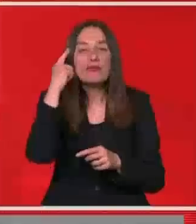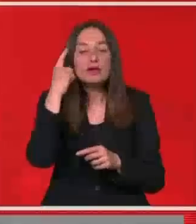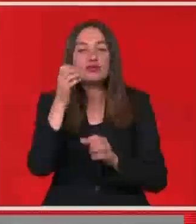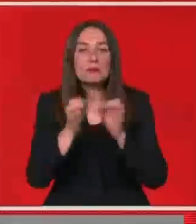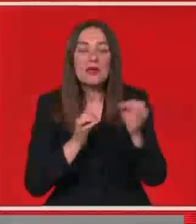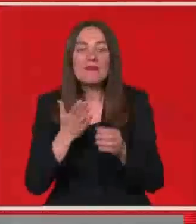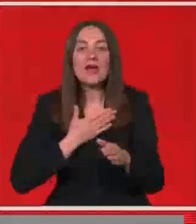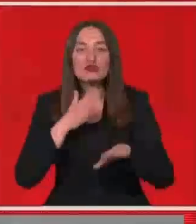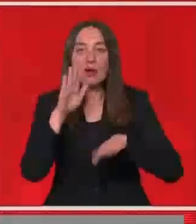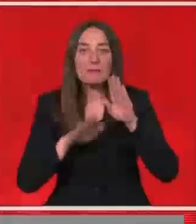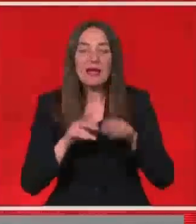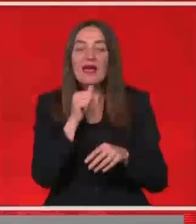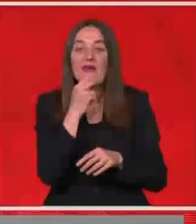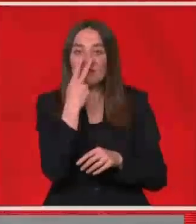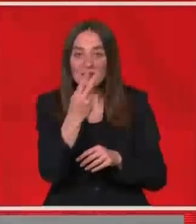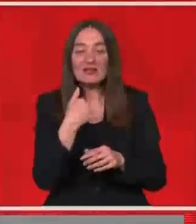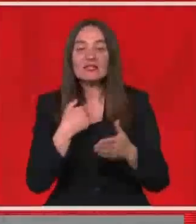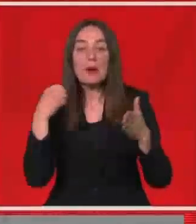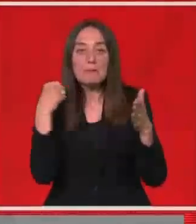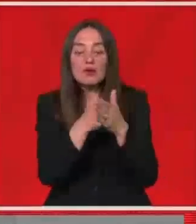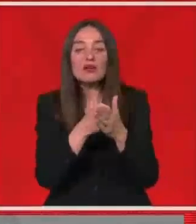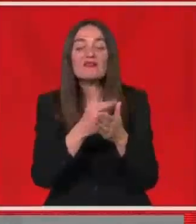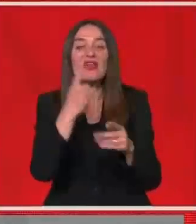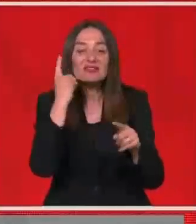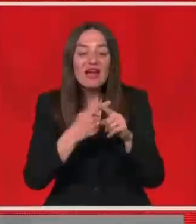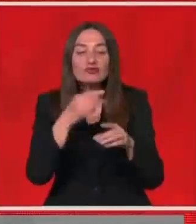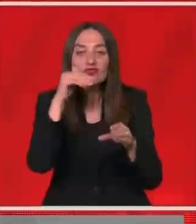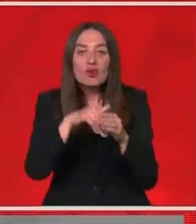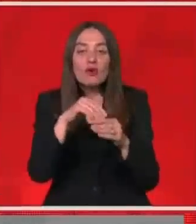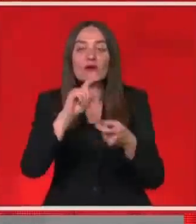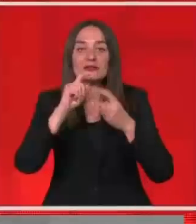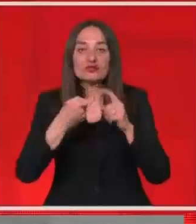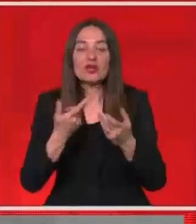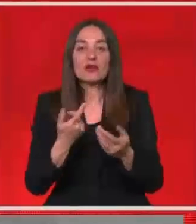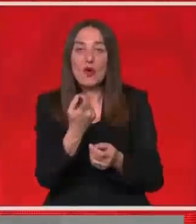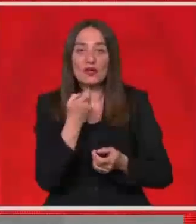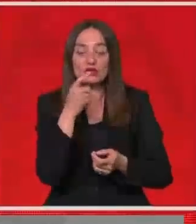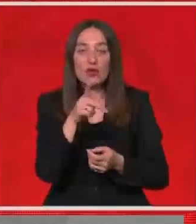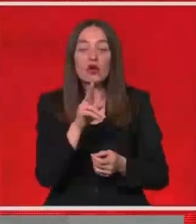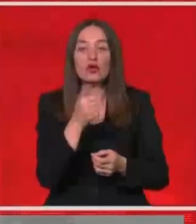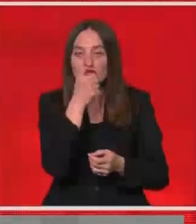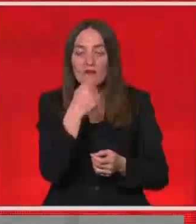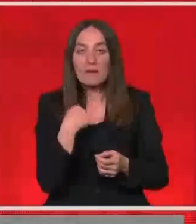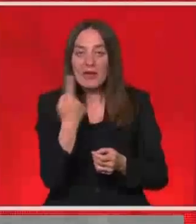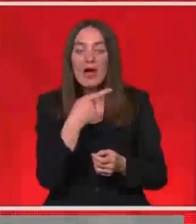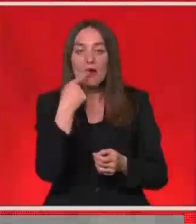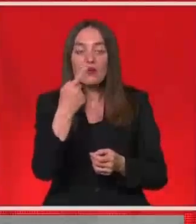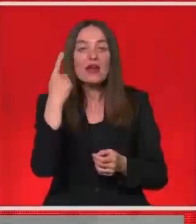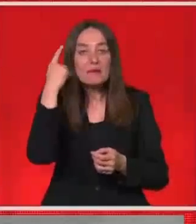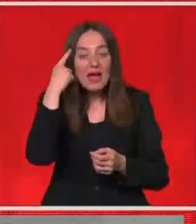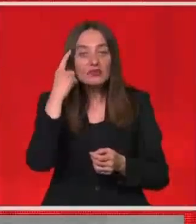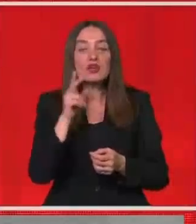naše mere i vidite da smo pogodili samu suštinu stvari. Dakle, iz onoga što vam ja govorim, način na koji